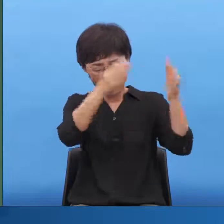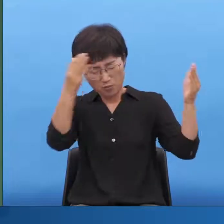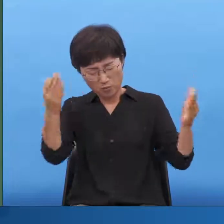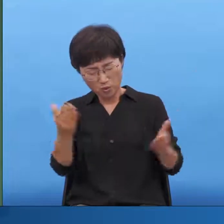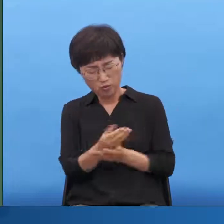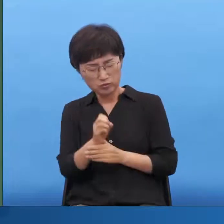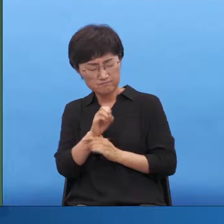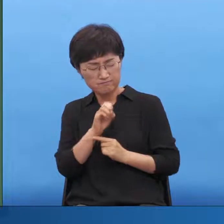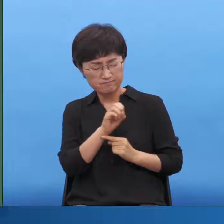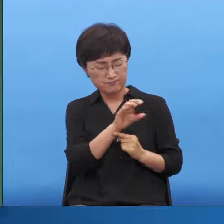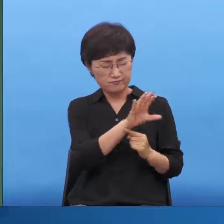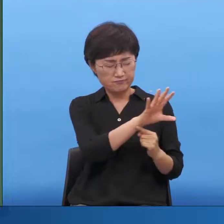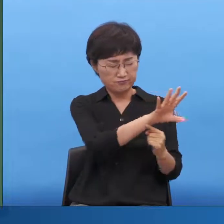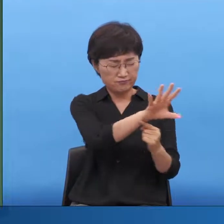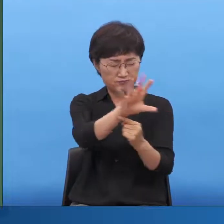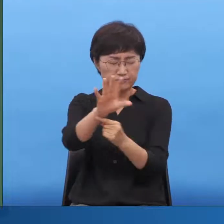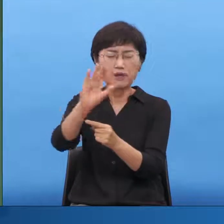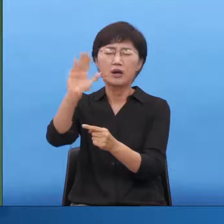비춰 주옵소서.